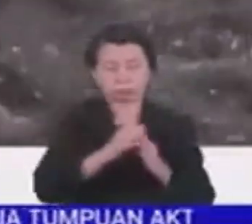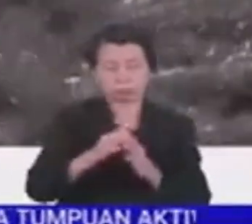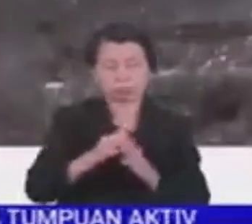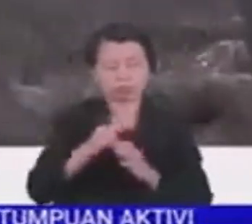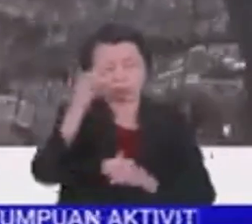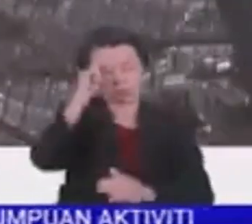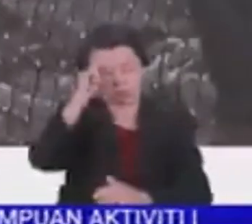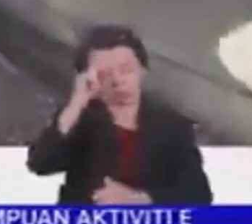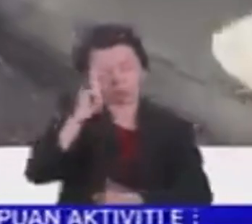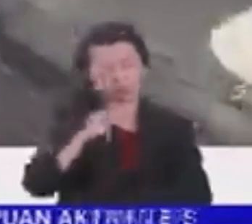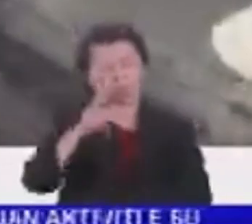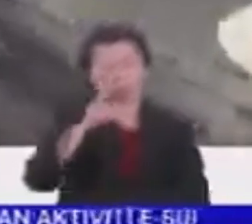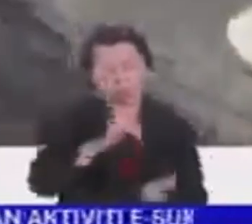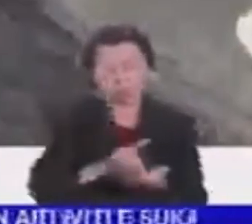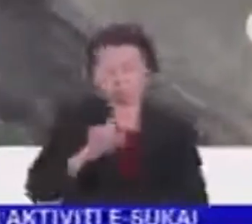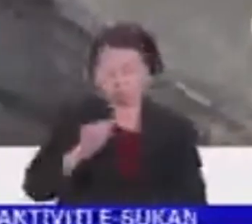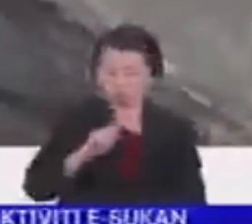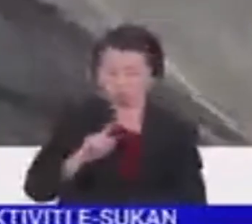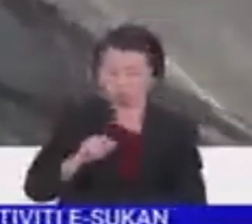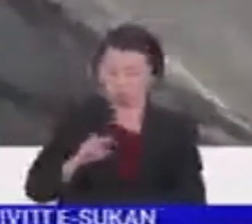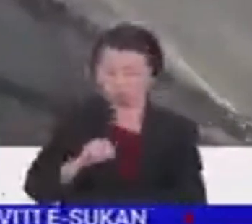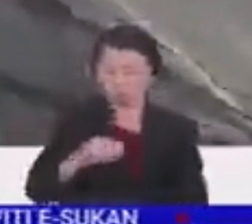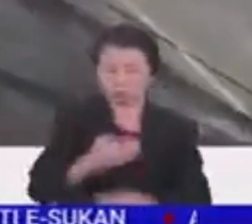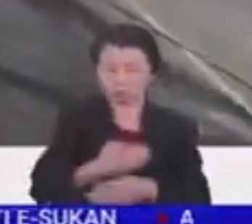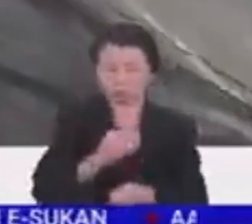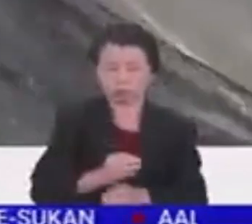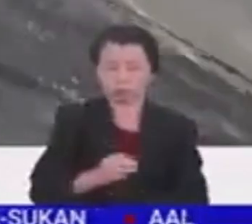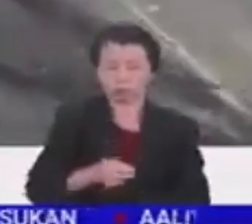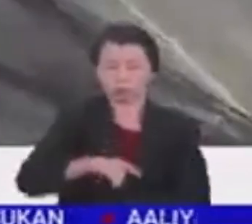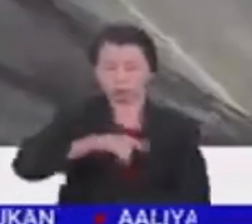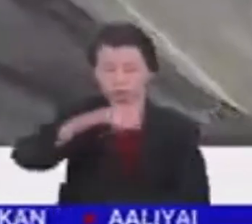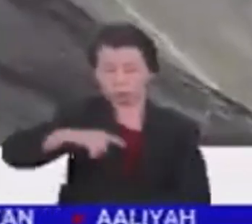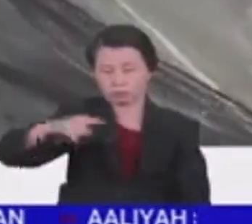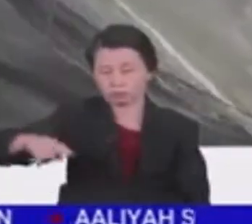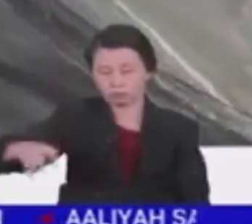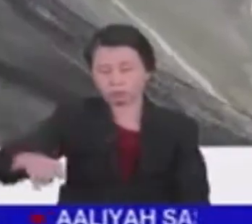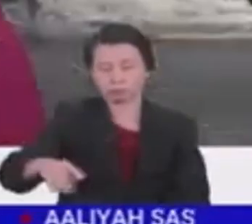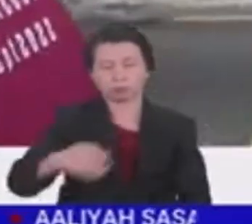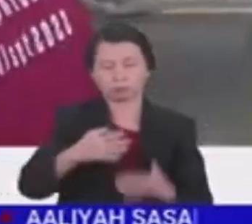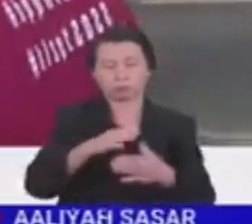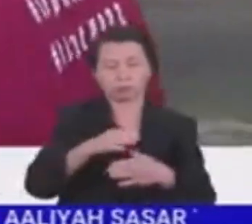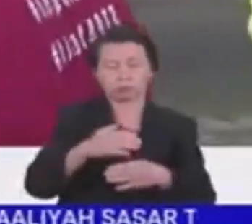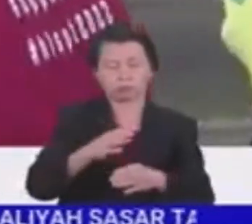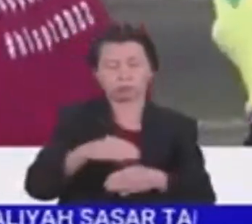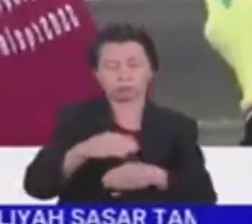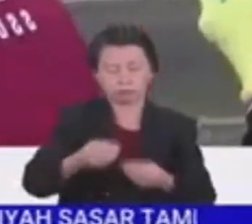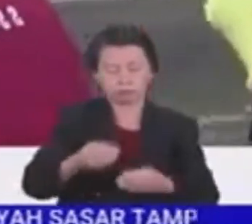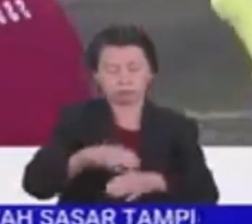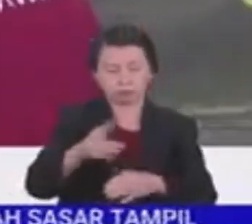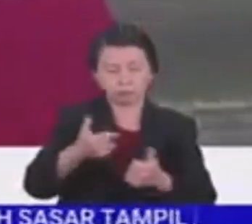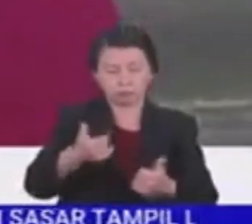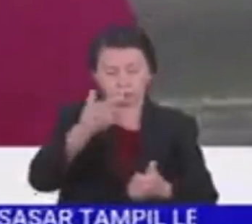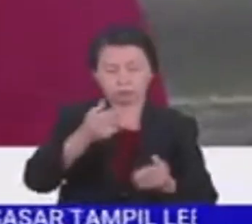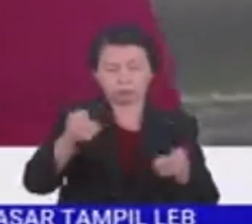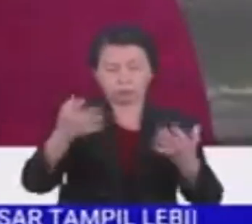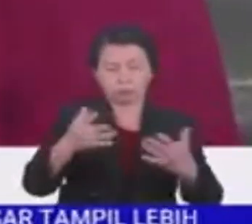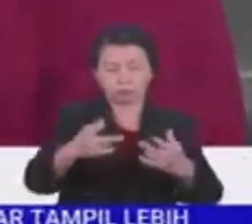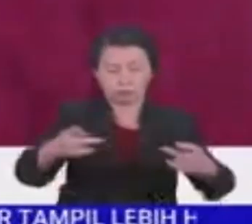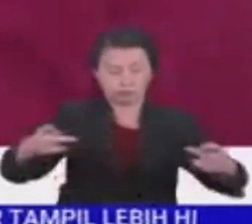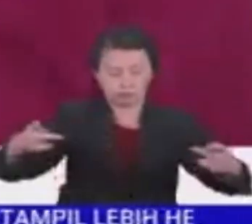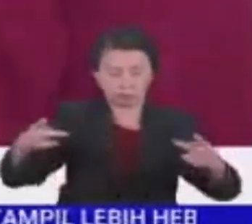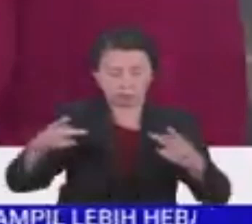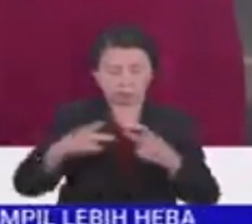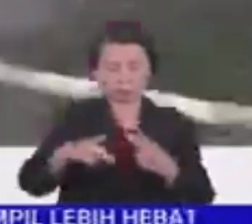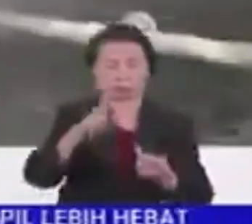Terengganu, Dr. Azman Ibrahim, bentuk muka bumi Terengganu sememangnya memberi kelebihan kerana mempunyai banyak kawasan